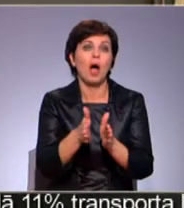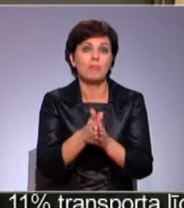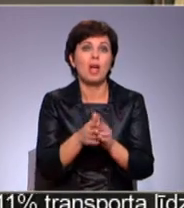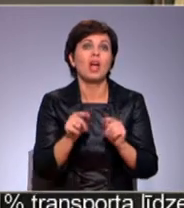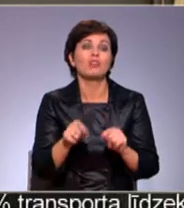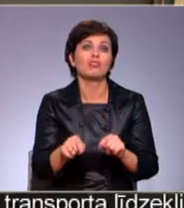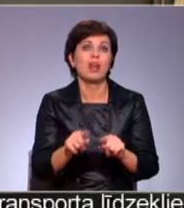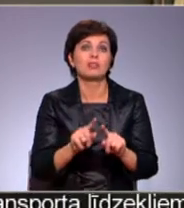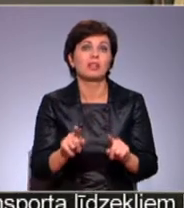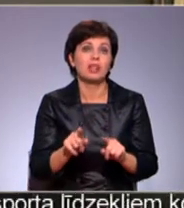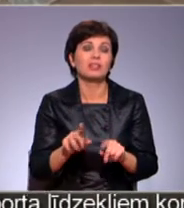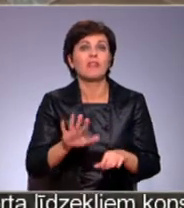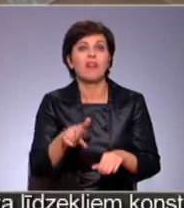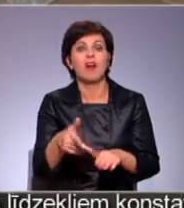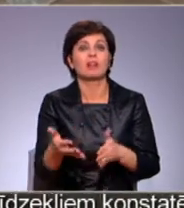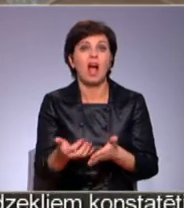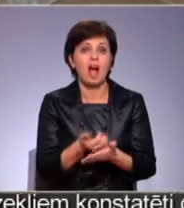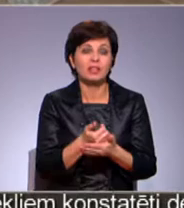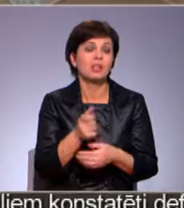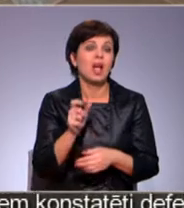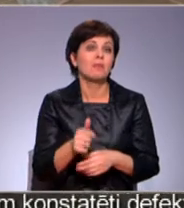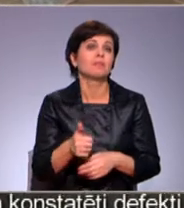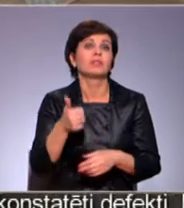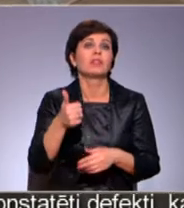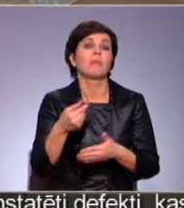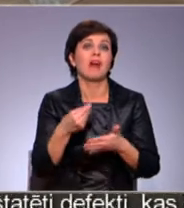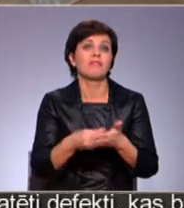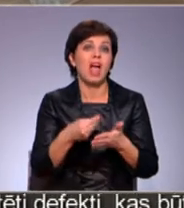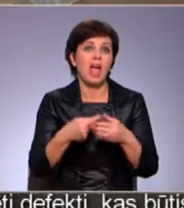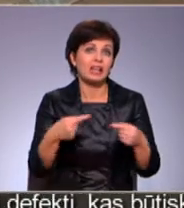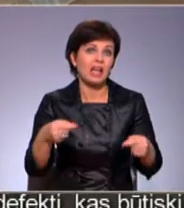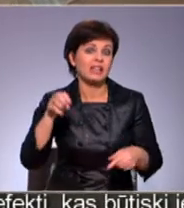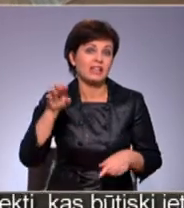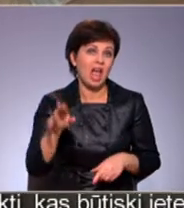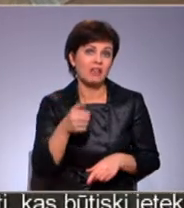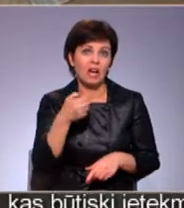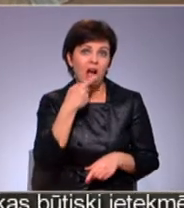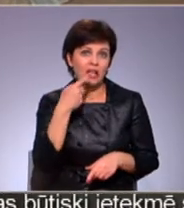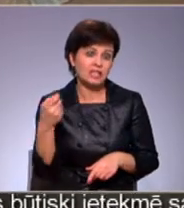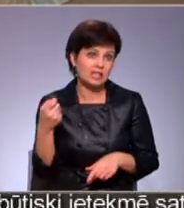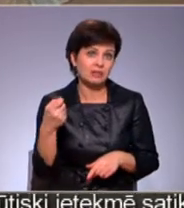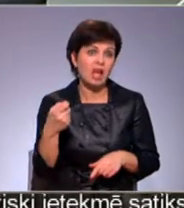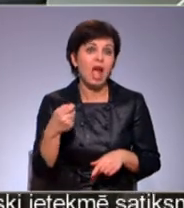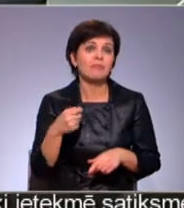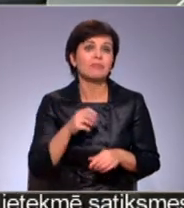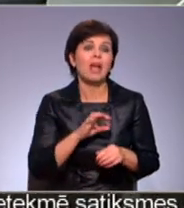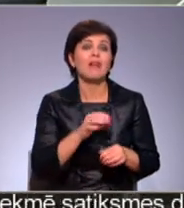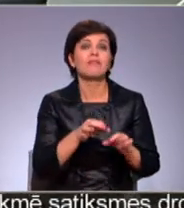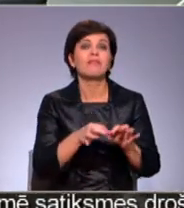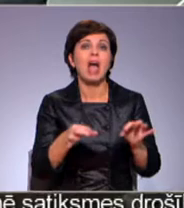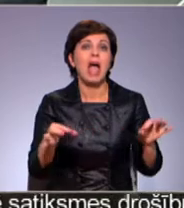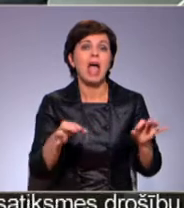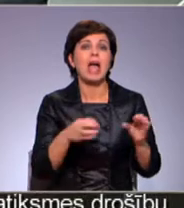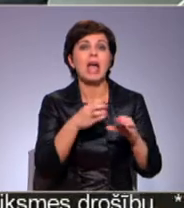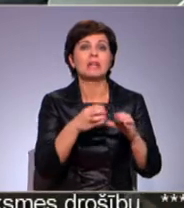tur jau šādas lietas diez vai vairs var atrast. Paši vērtīgākie eksponāti – 19. Gadsimta vērpjamais ratiņš,